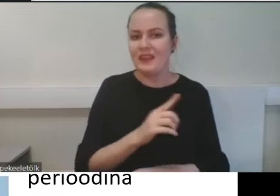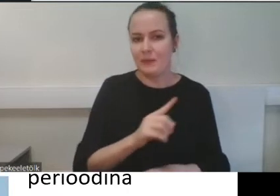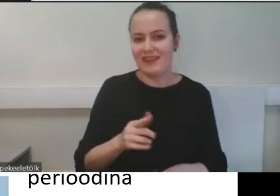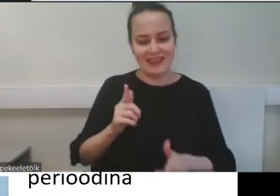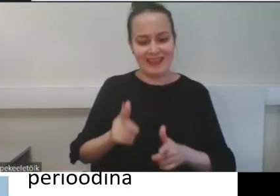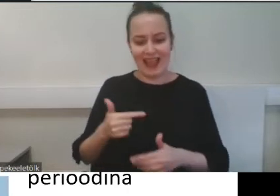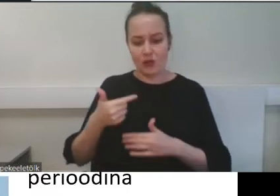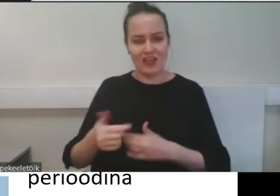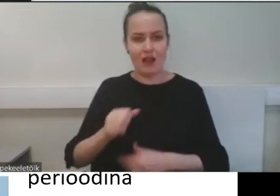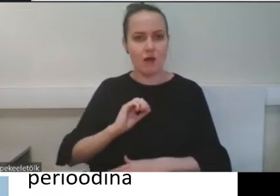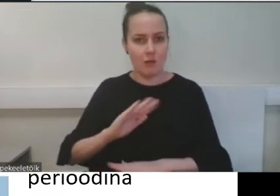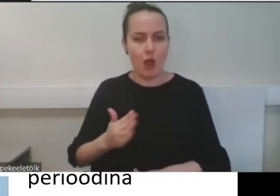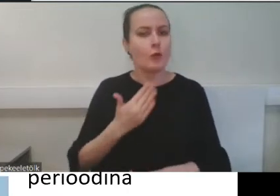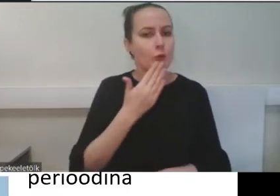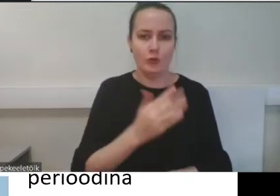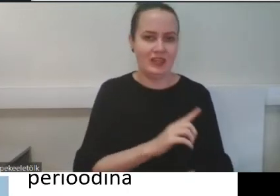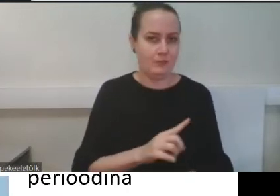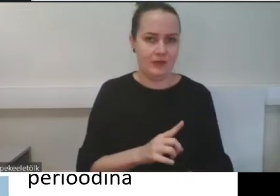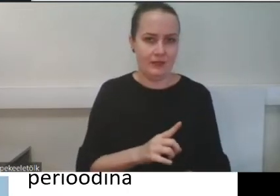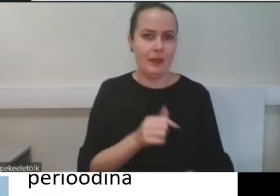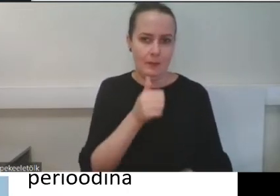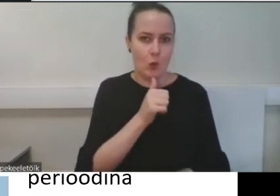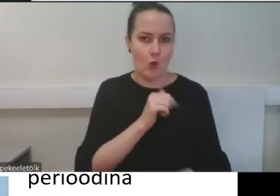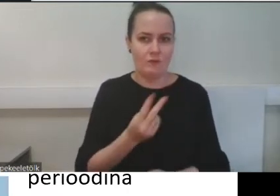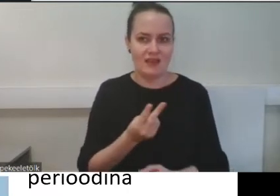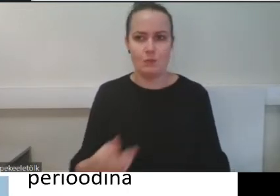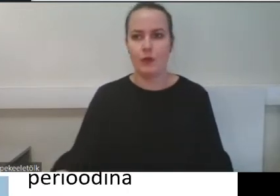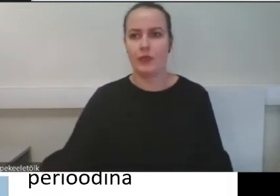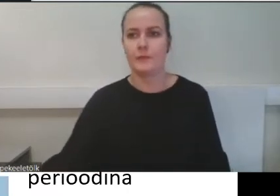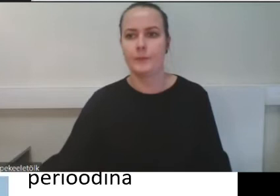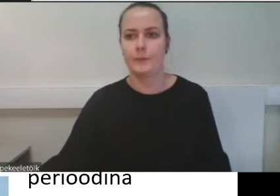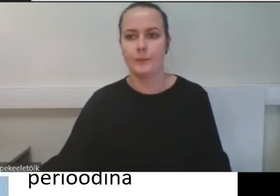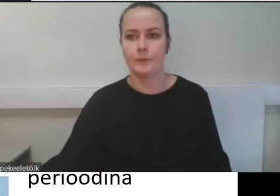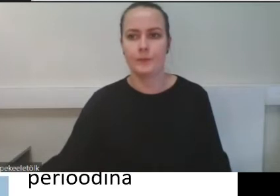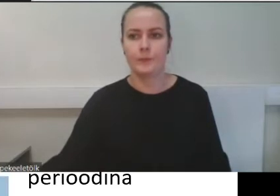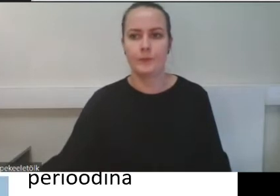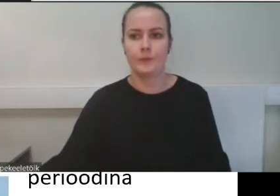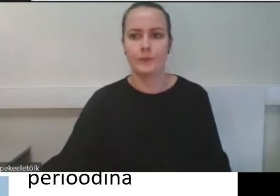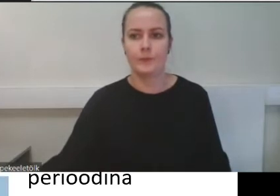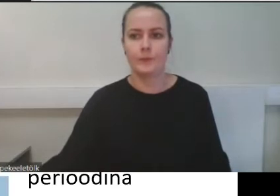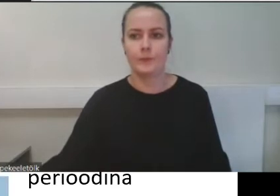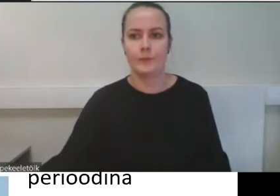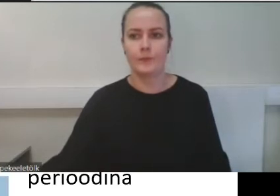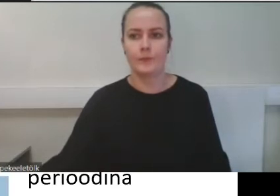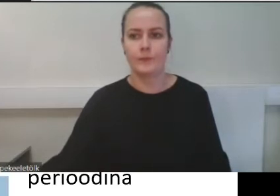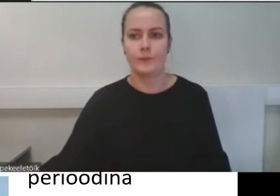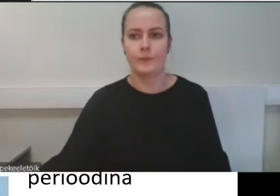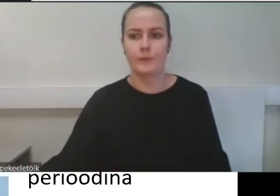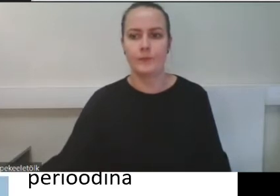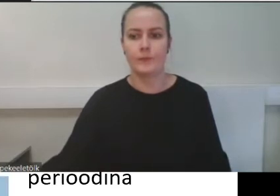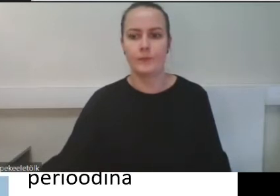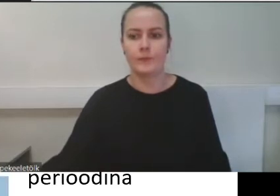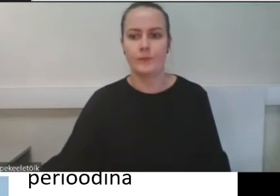sv.sm.ee , siis valides ülevalt aruande kataloogi , saab sealt